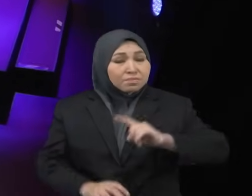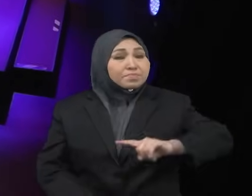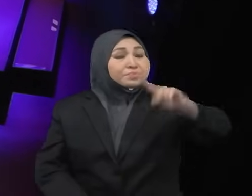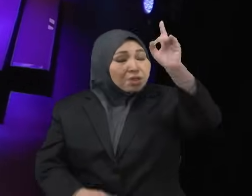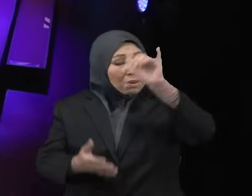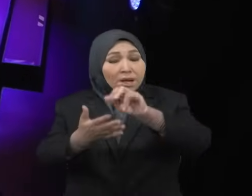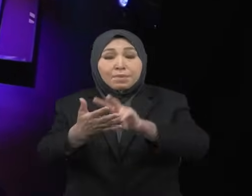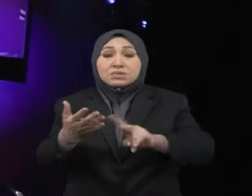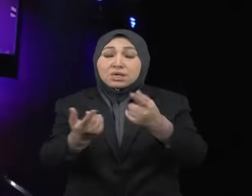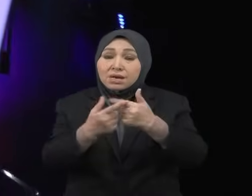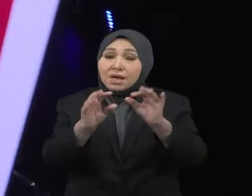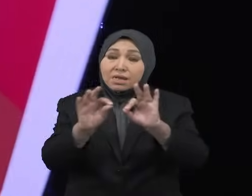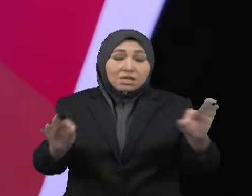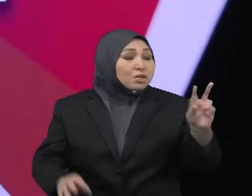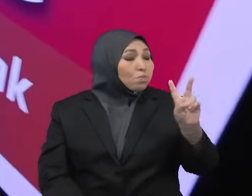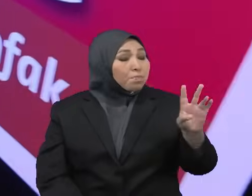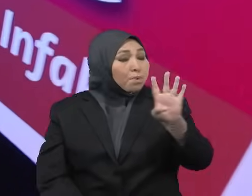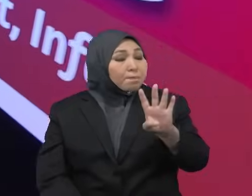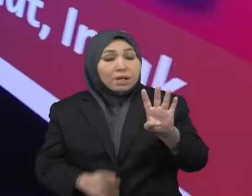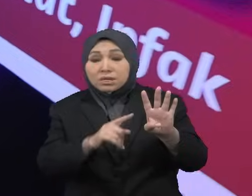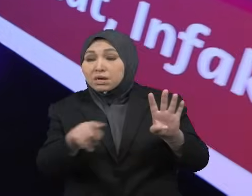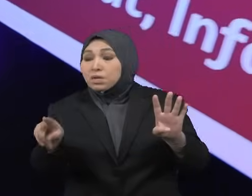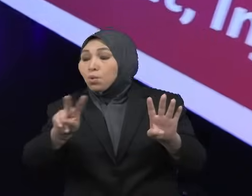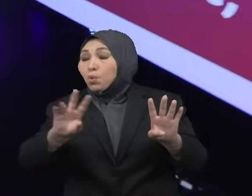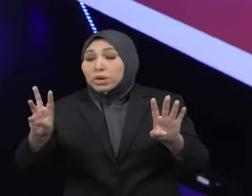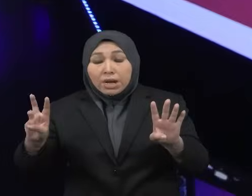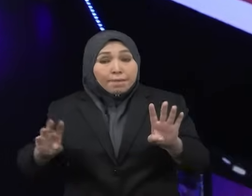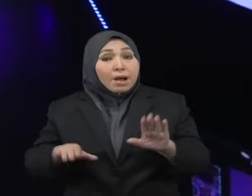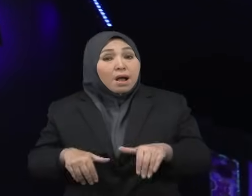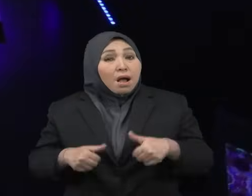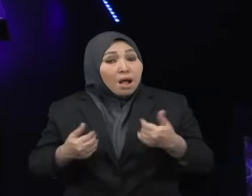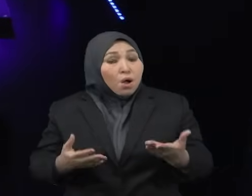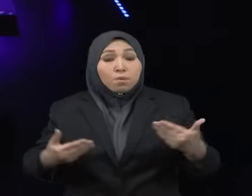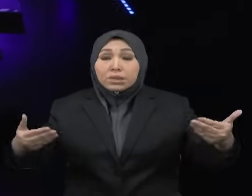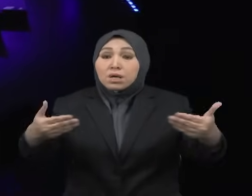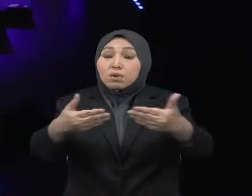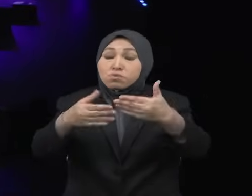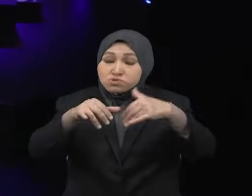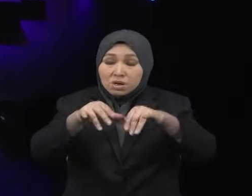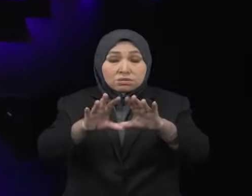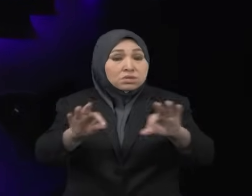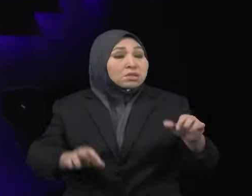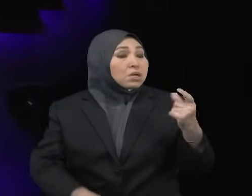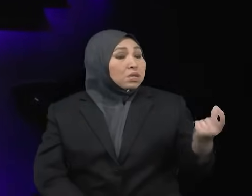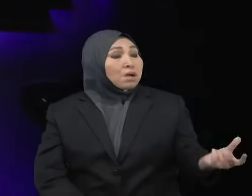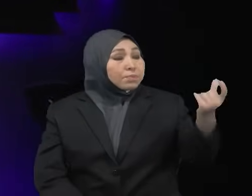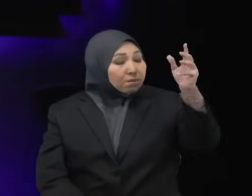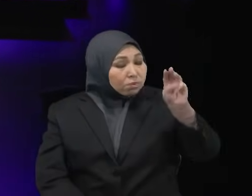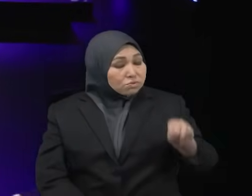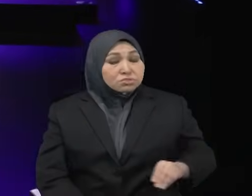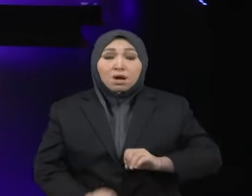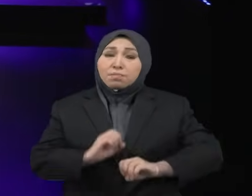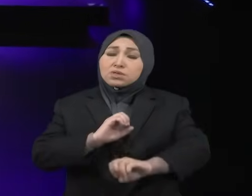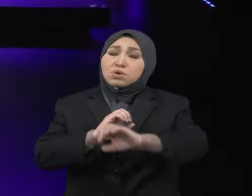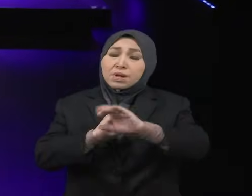Itulah bacaan daripada ayat yang ke-24 hingga yang ke-26. Bagaimana meneruskan kisah Nabi Musa alaihissalam. Nabi Musa menyeru pada